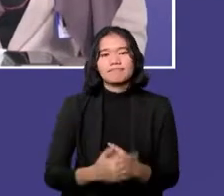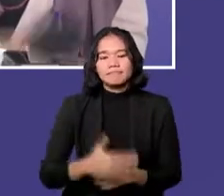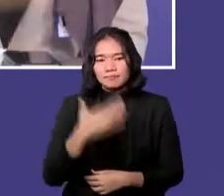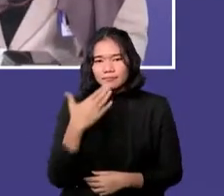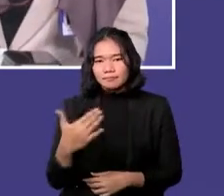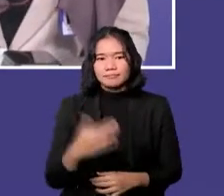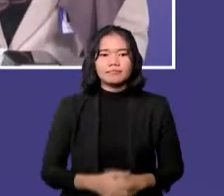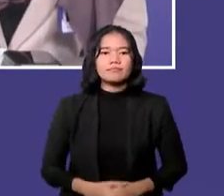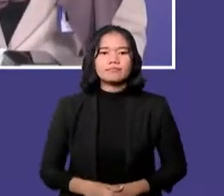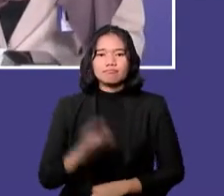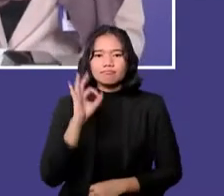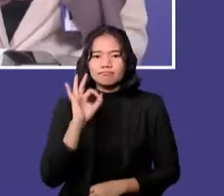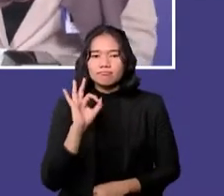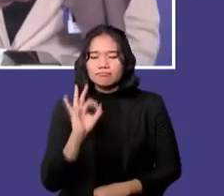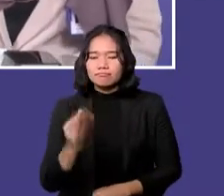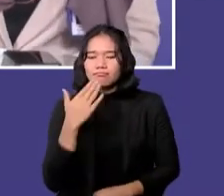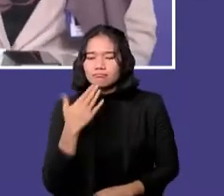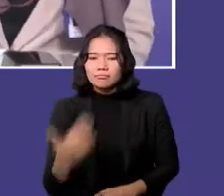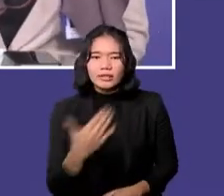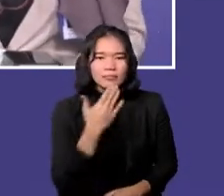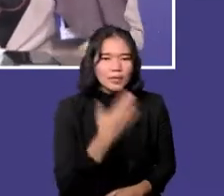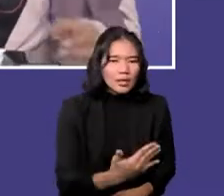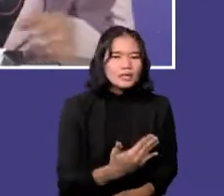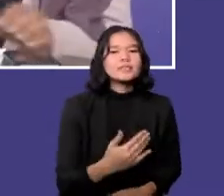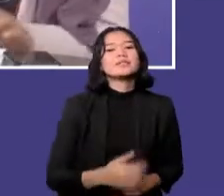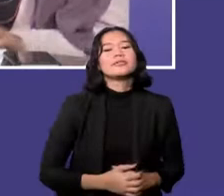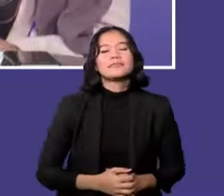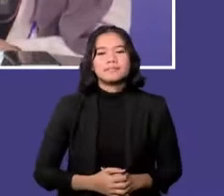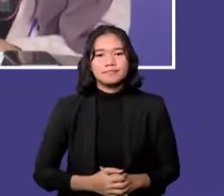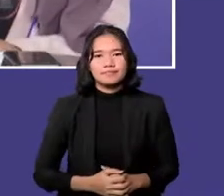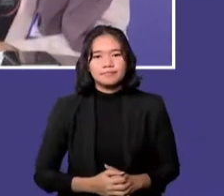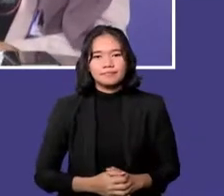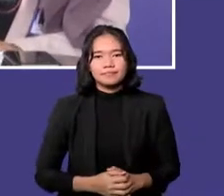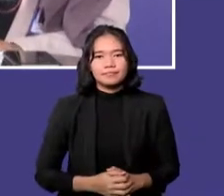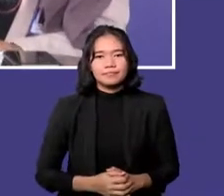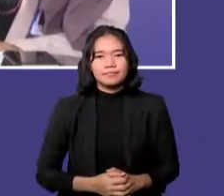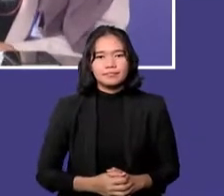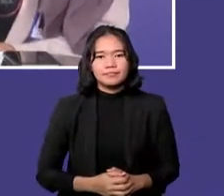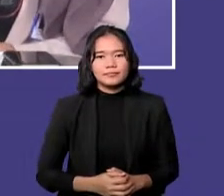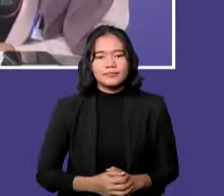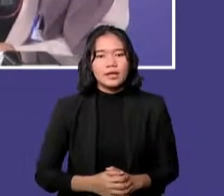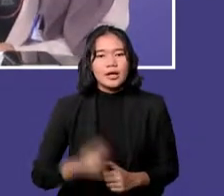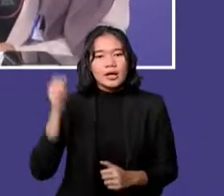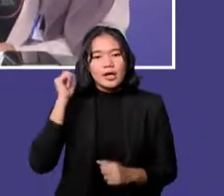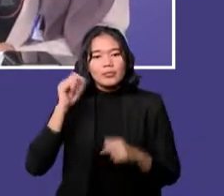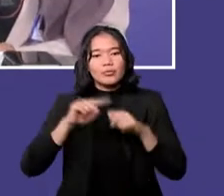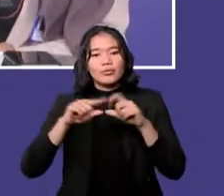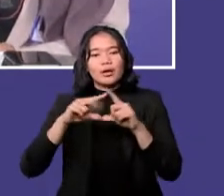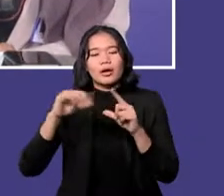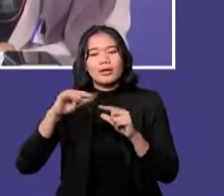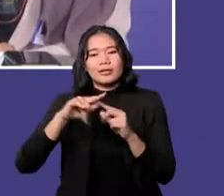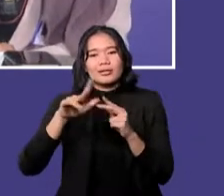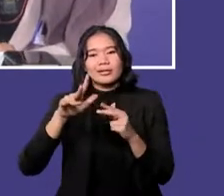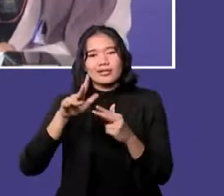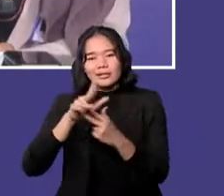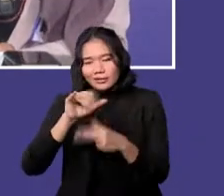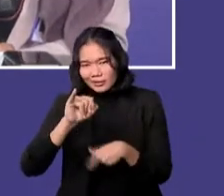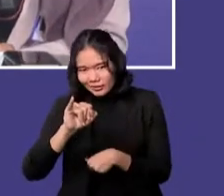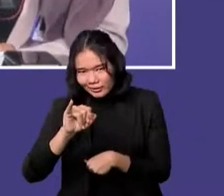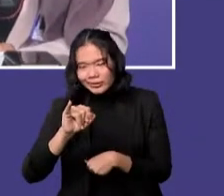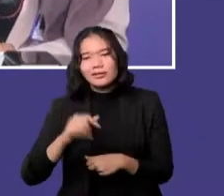kasih. Baik, terima kasih banyak Ibu Dr. Kartini Syahrir, antropolog penasihat untuk ASEAN Institute for Peace